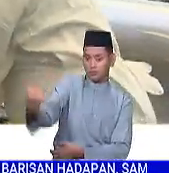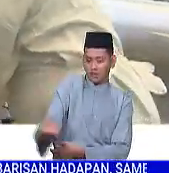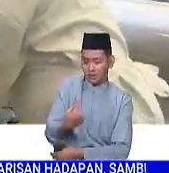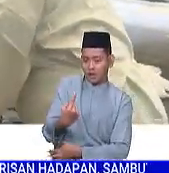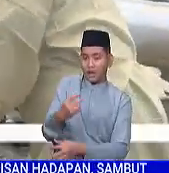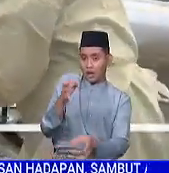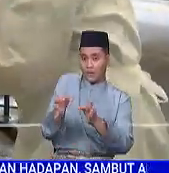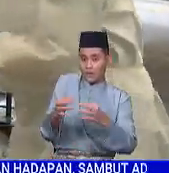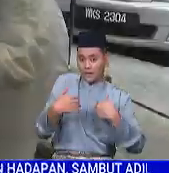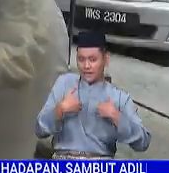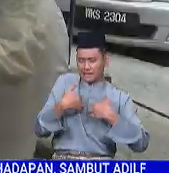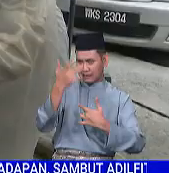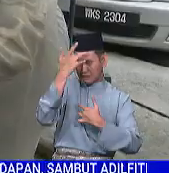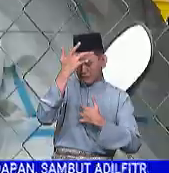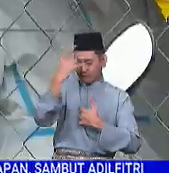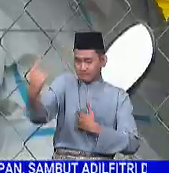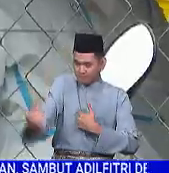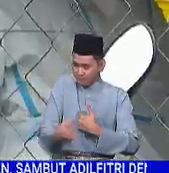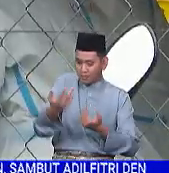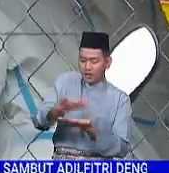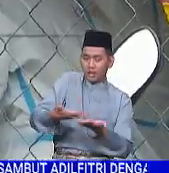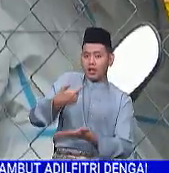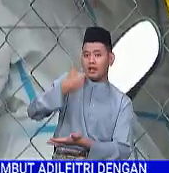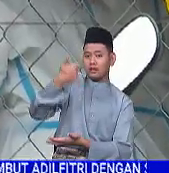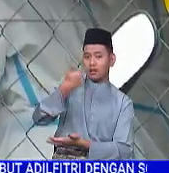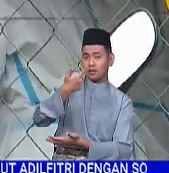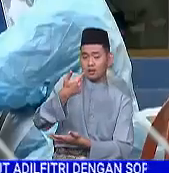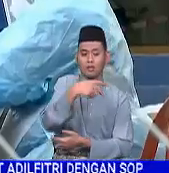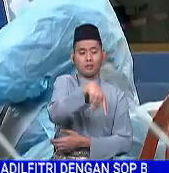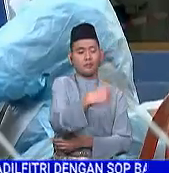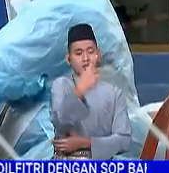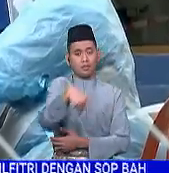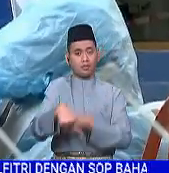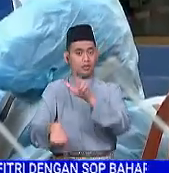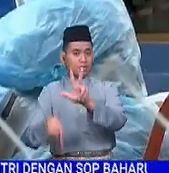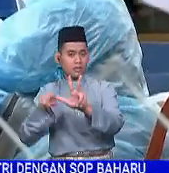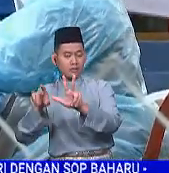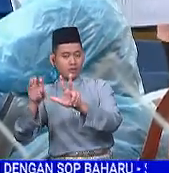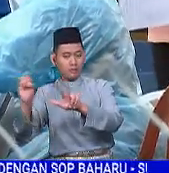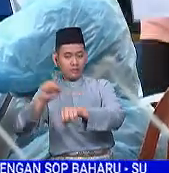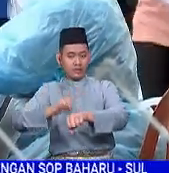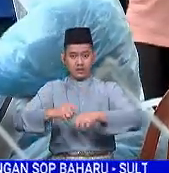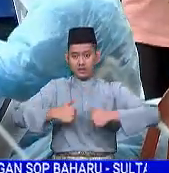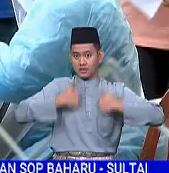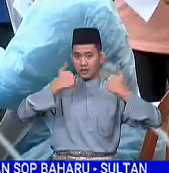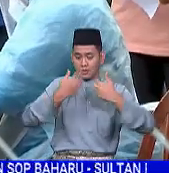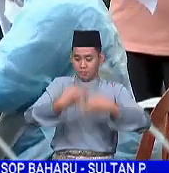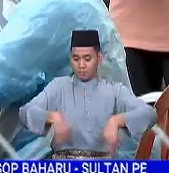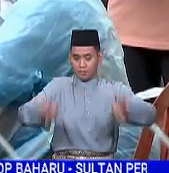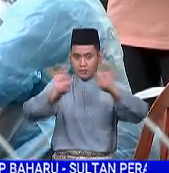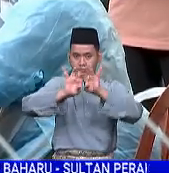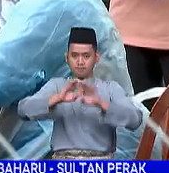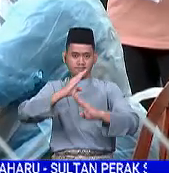sekiranya bergejala. Pelaksanaan PKP 3.0 dalam suasana Hari Raya dilihat penting bagi mengekang penularan